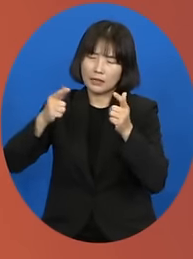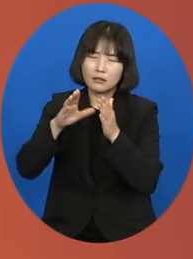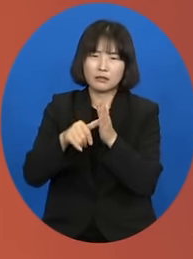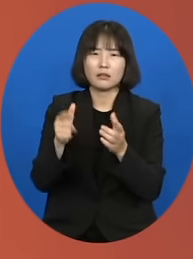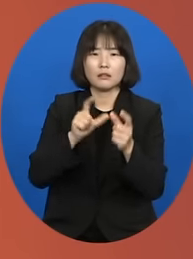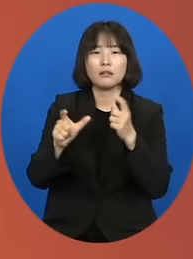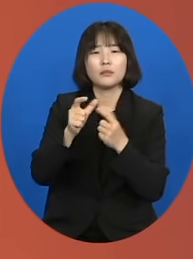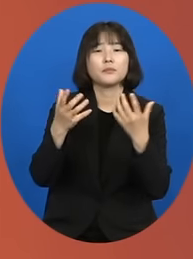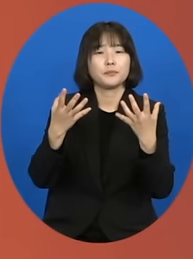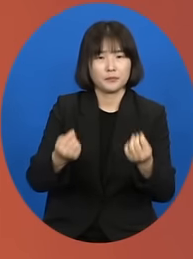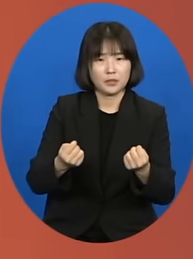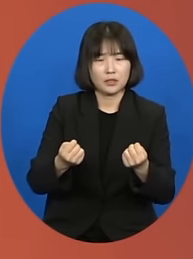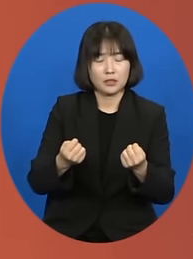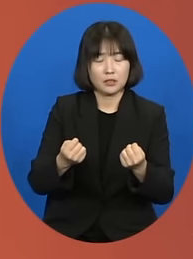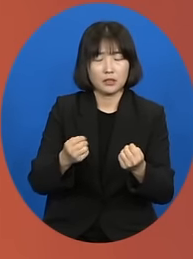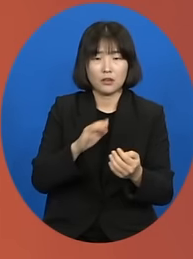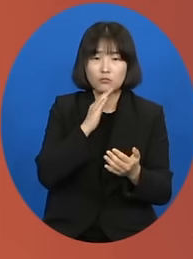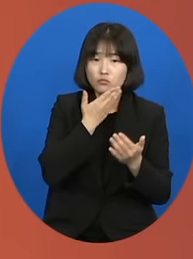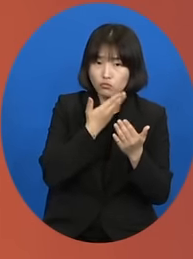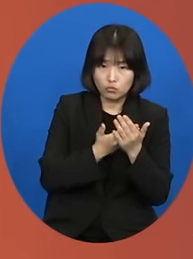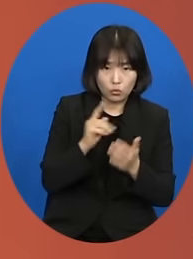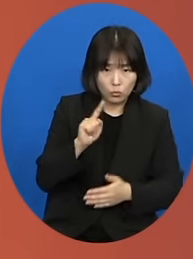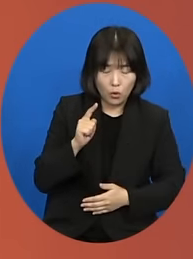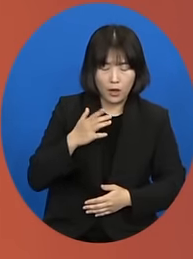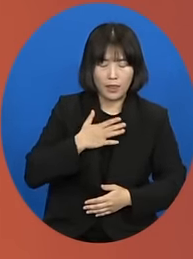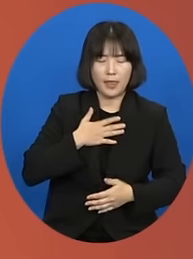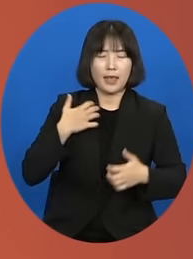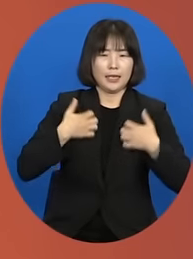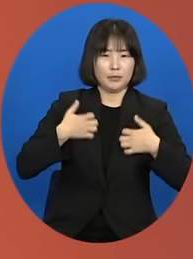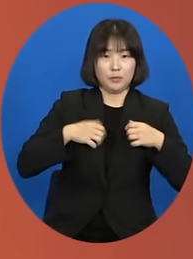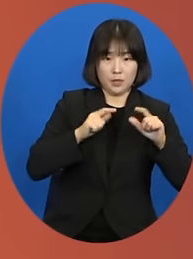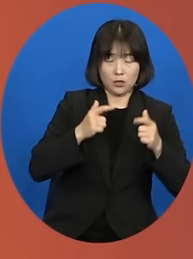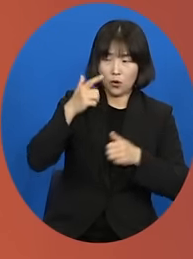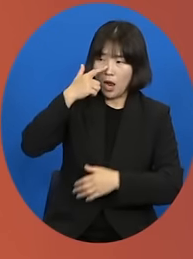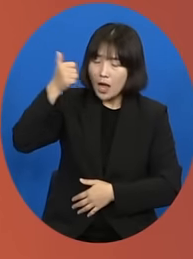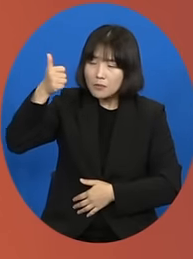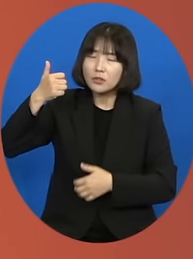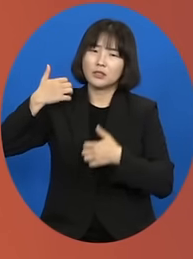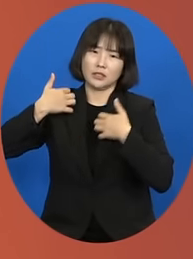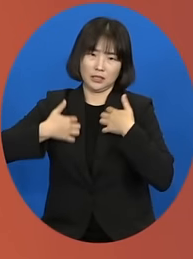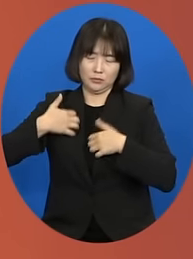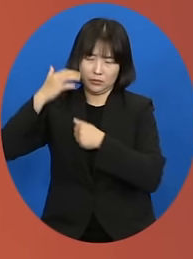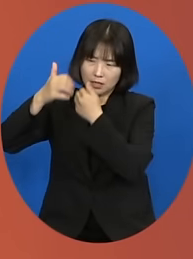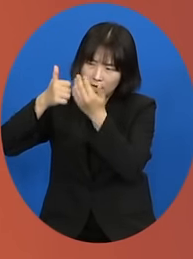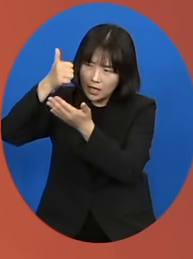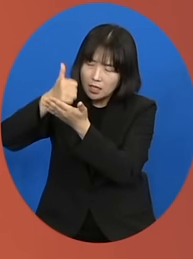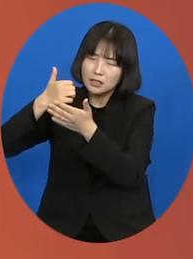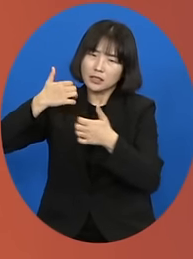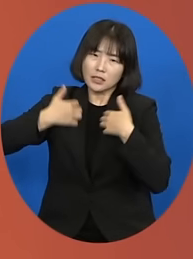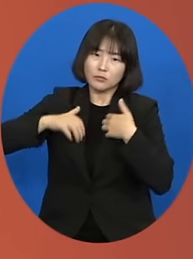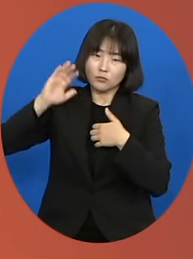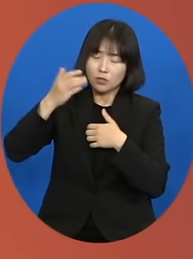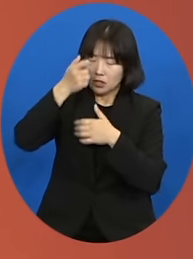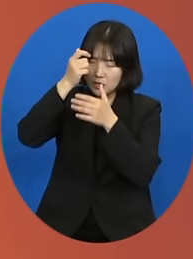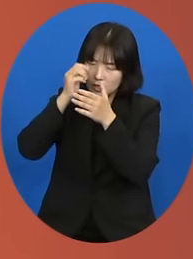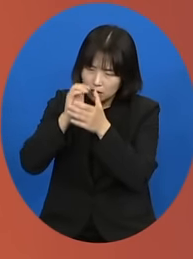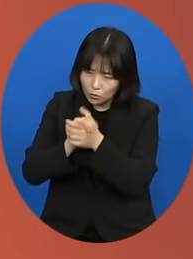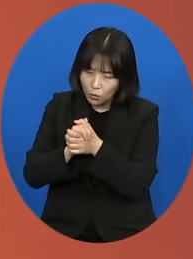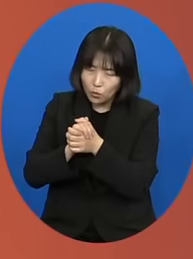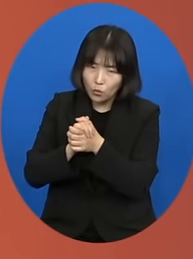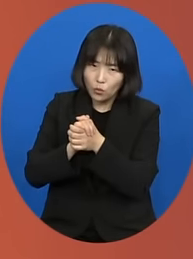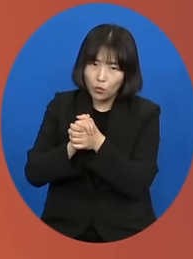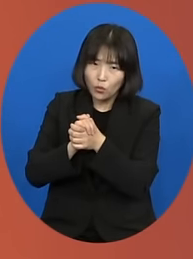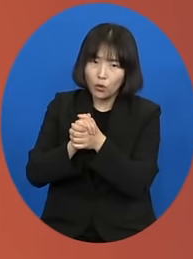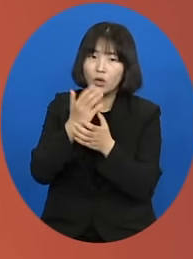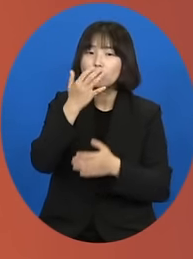우리가 정말 중요한 것은 나의 기쁨이 아니라 아버지의 기쁨, 하나님의 기쁨이 되는 기도를 할 수 있는 그